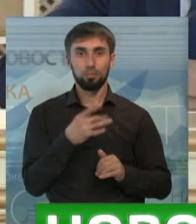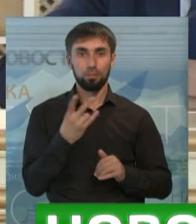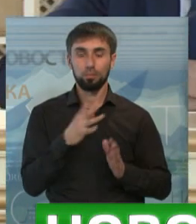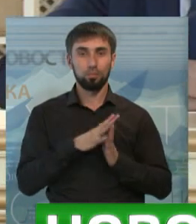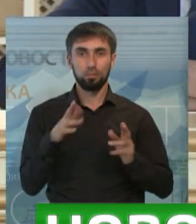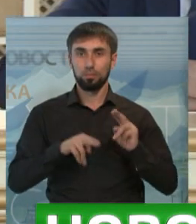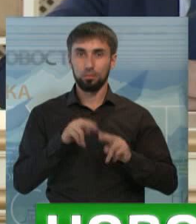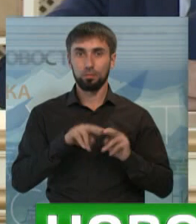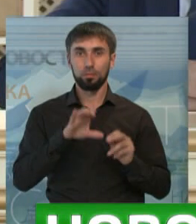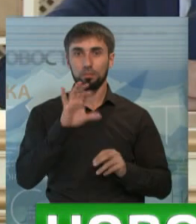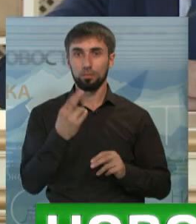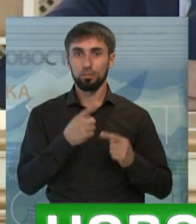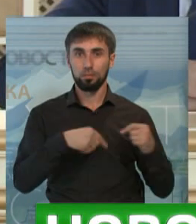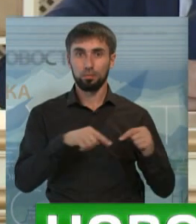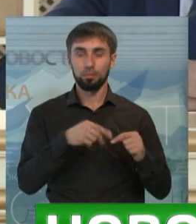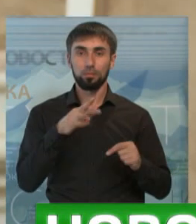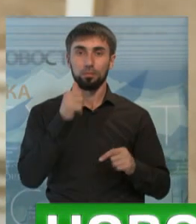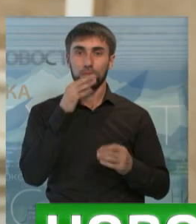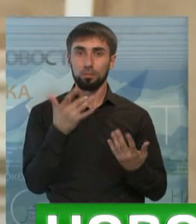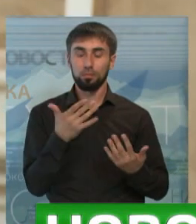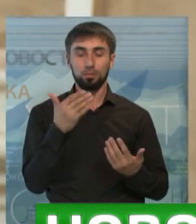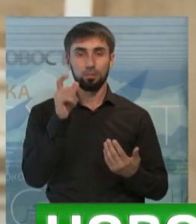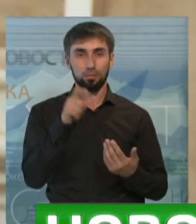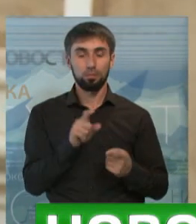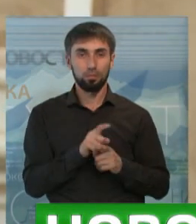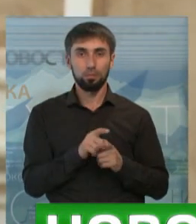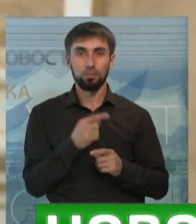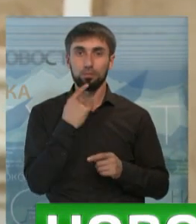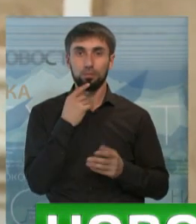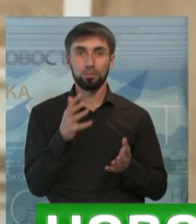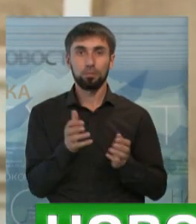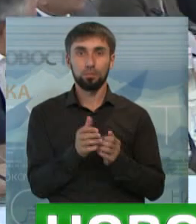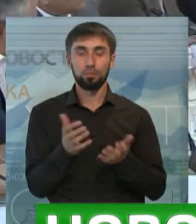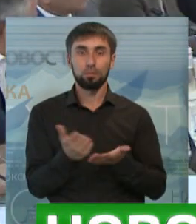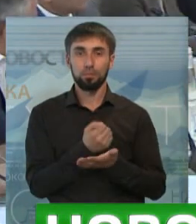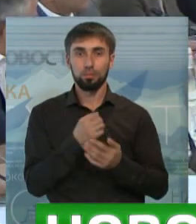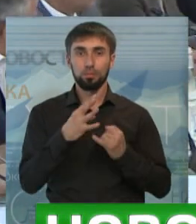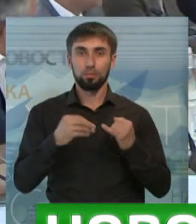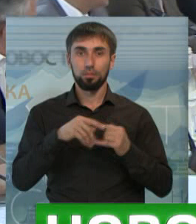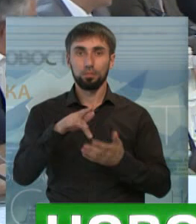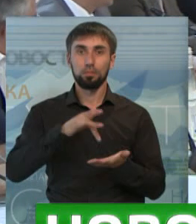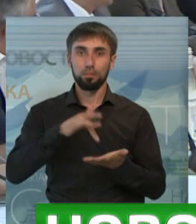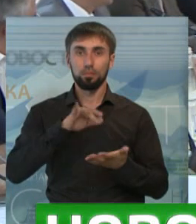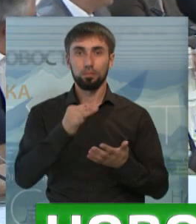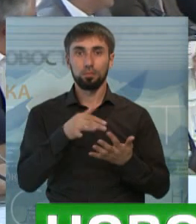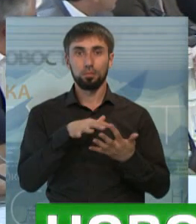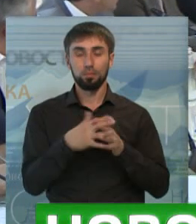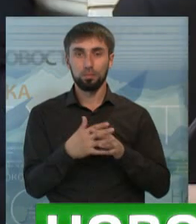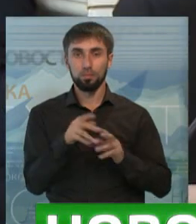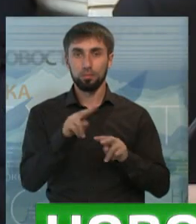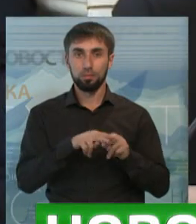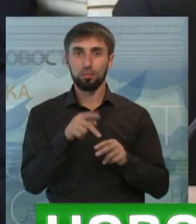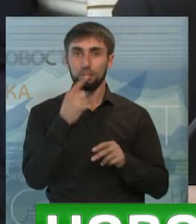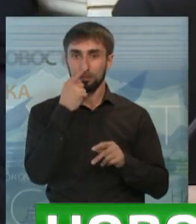строительство социальных учреждений для которых уже затруднительно найти земли в центре сельских поселений и городских округов или шаговой доступности